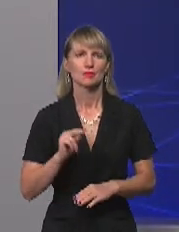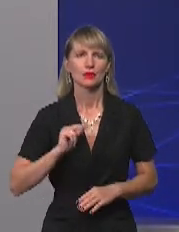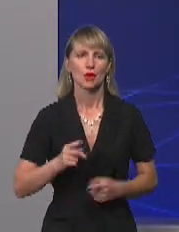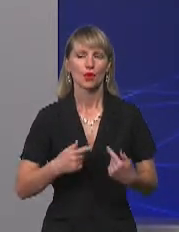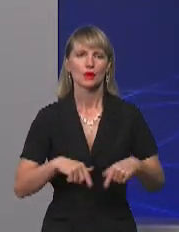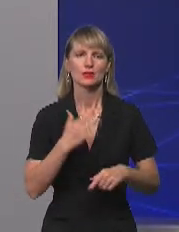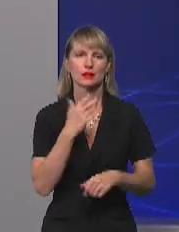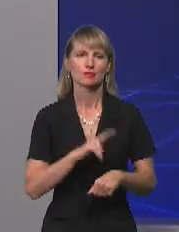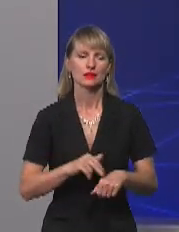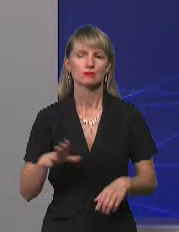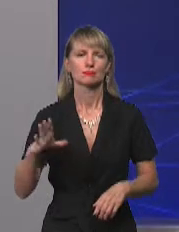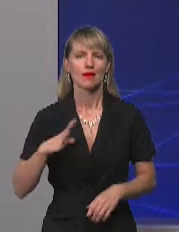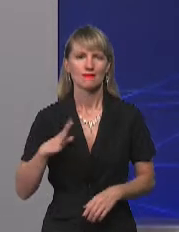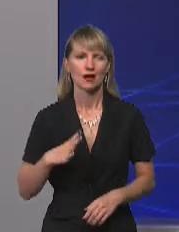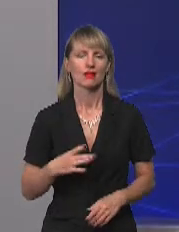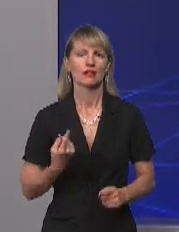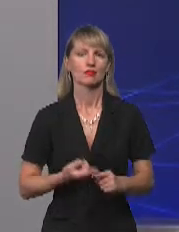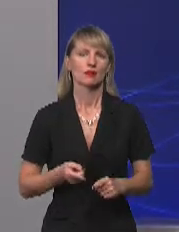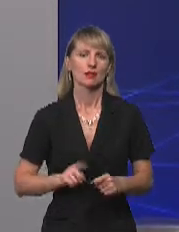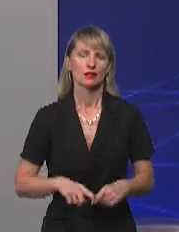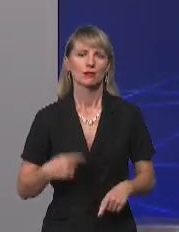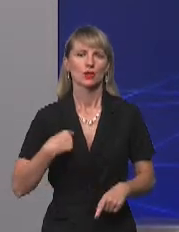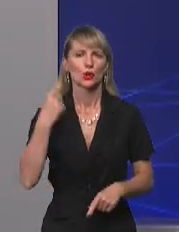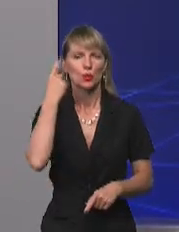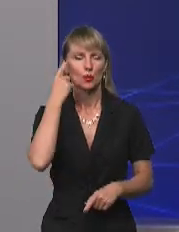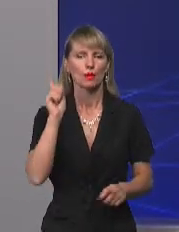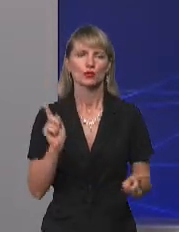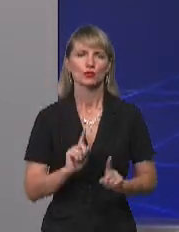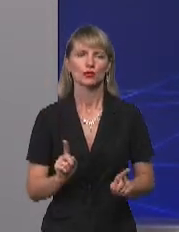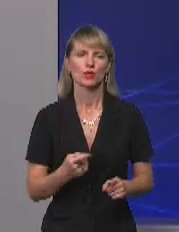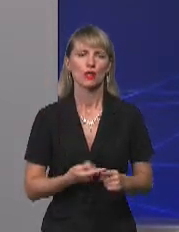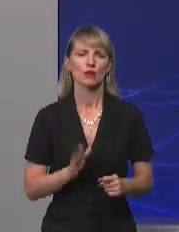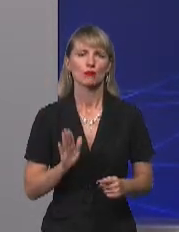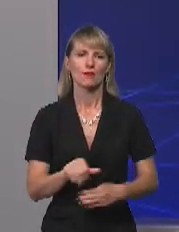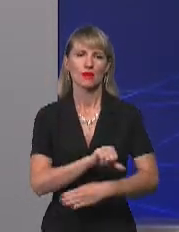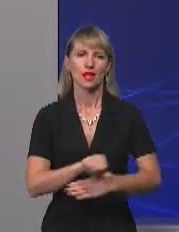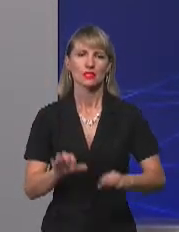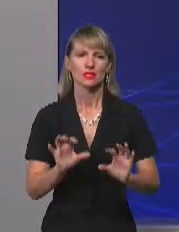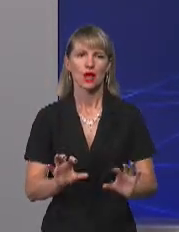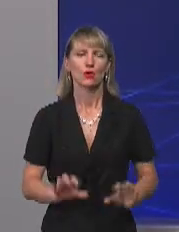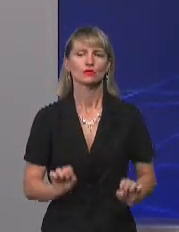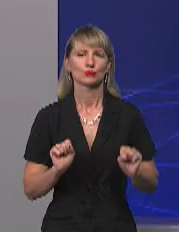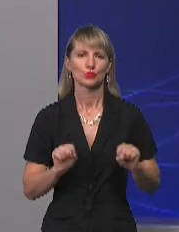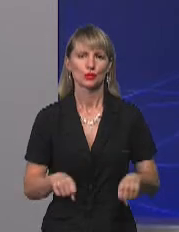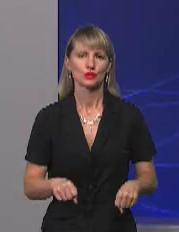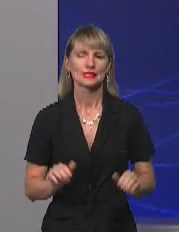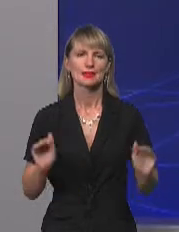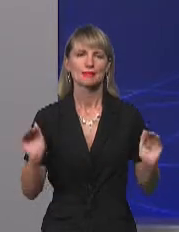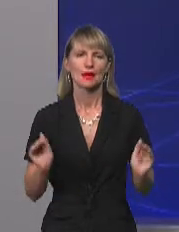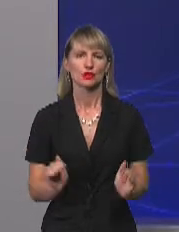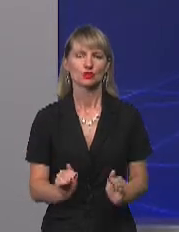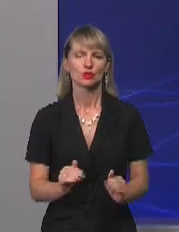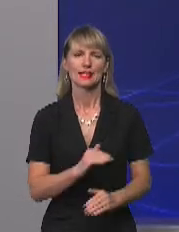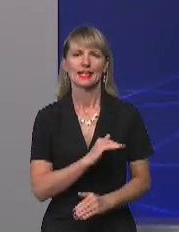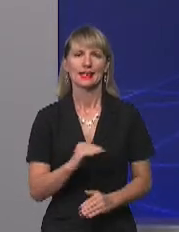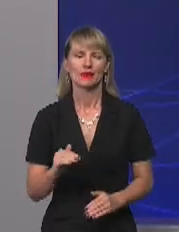органів Національної поліції буває. Тому я думаю, що все буде в межах закону, і воно зможе саме зменшити тут